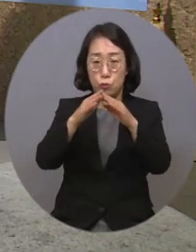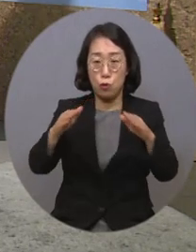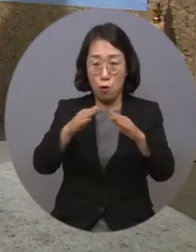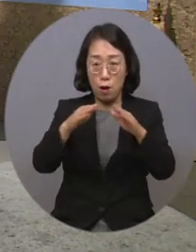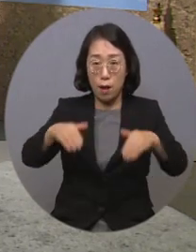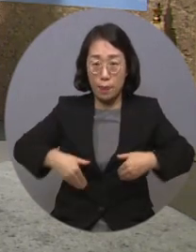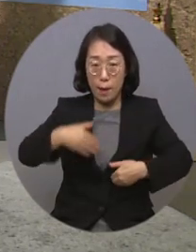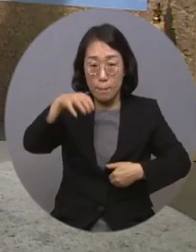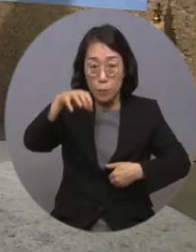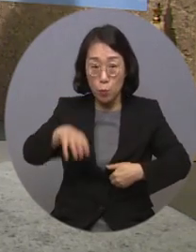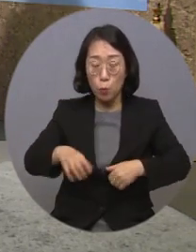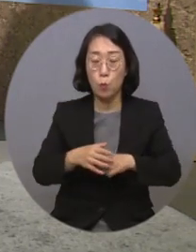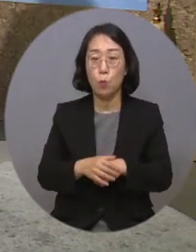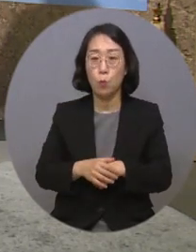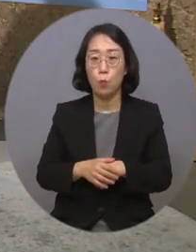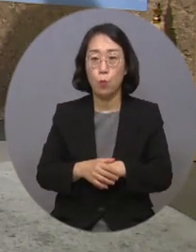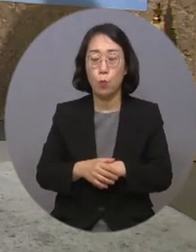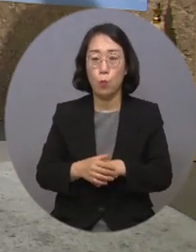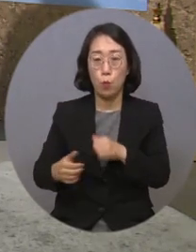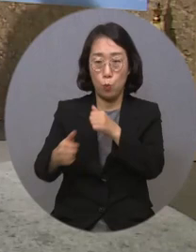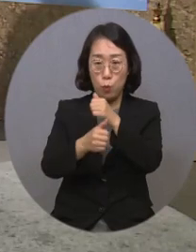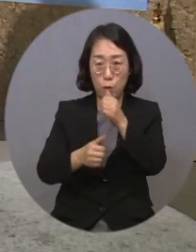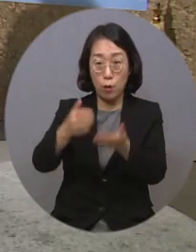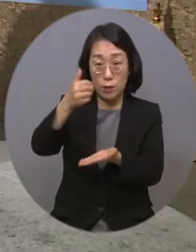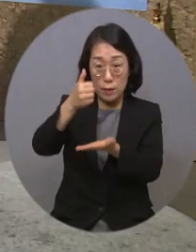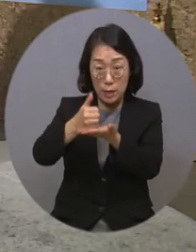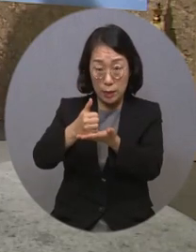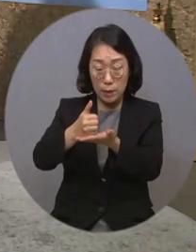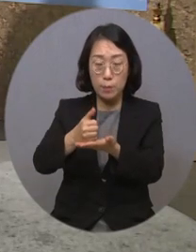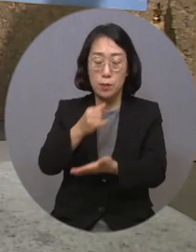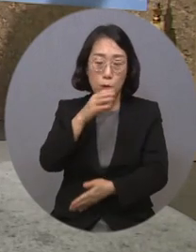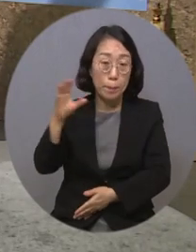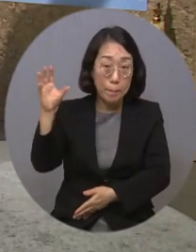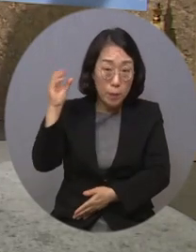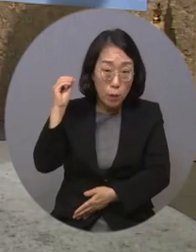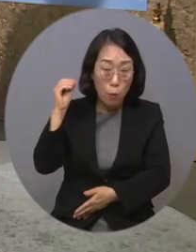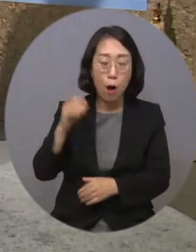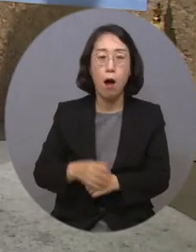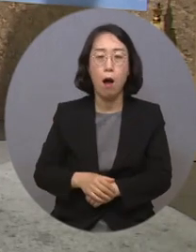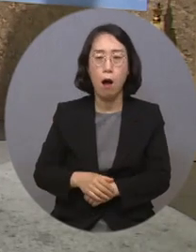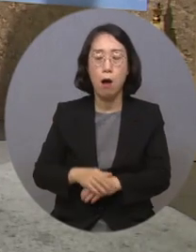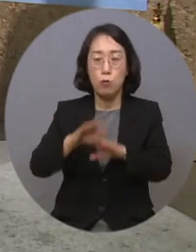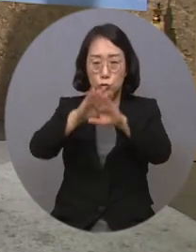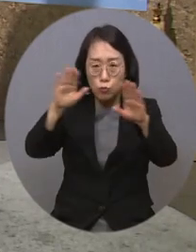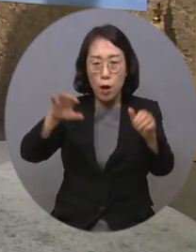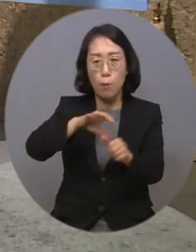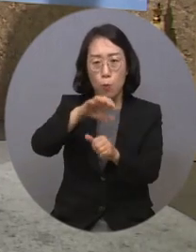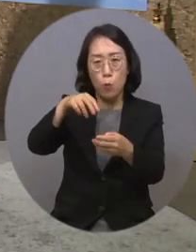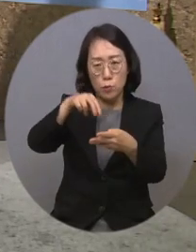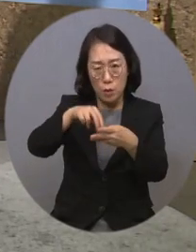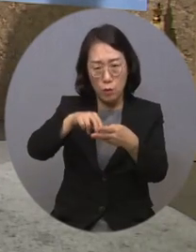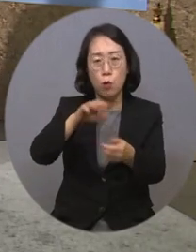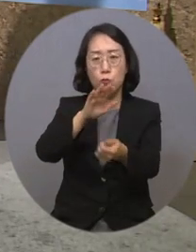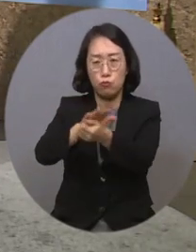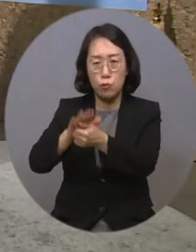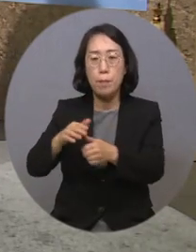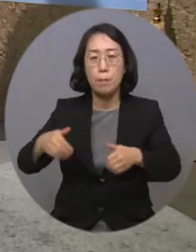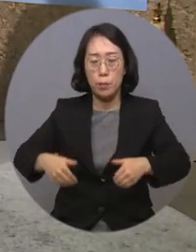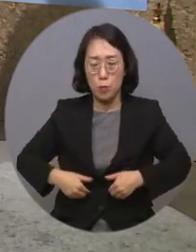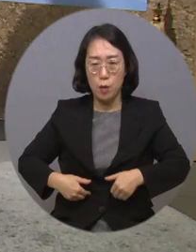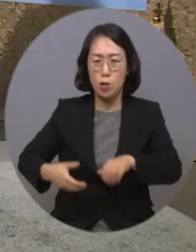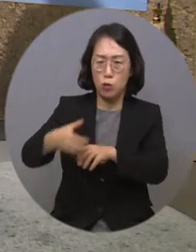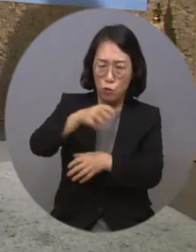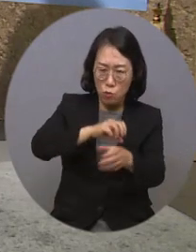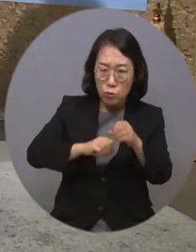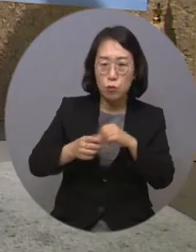정경수 위원장님이 계셨어요. 그분이 이제 이런 사실을 알고 야 주간보호는 지원을 좀 해야 되는구나. 정말 지금 그래가지고 적극적으로